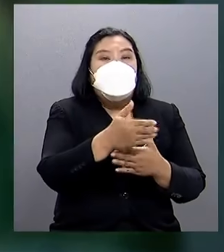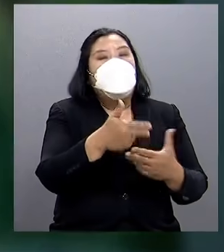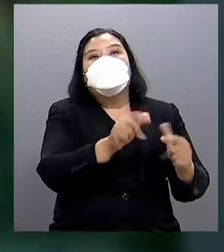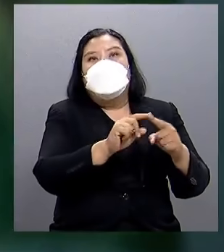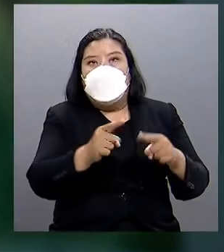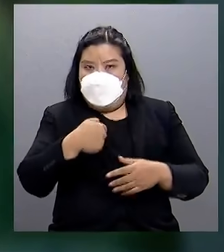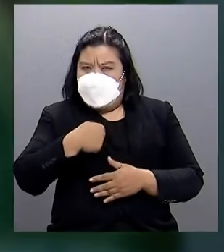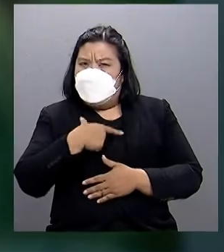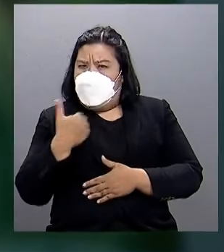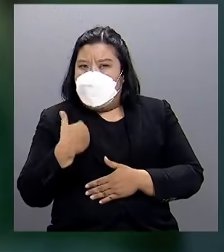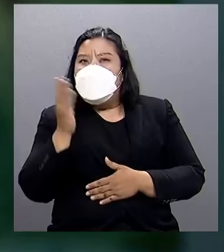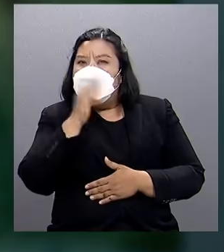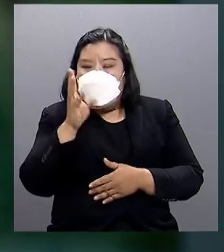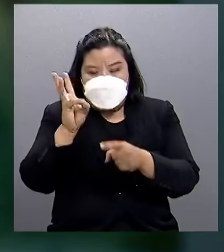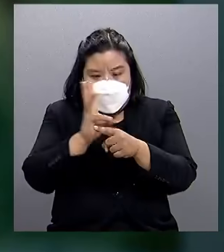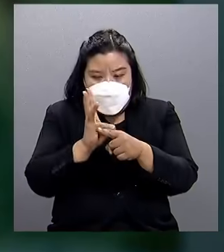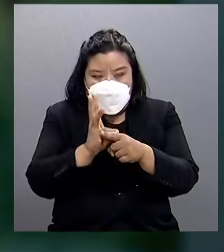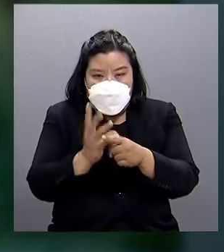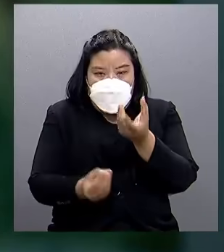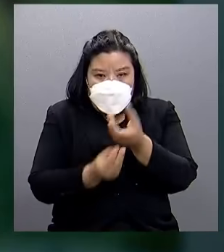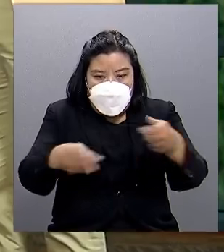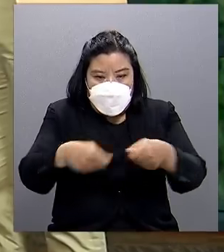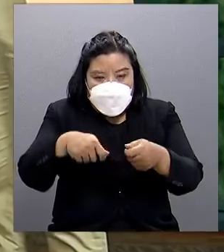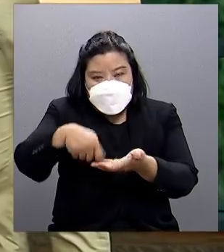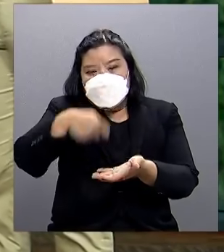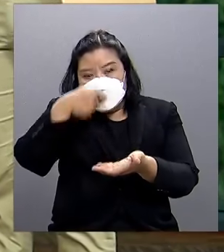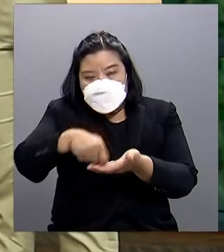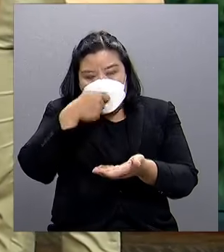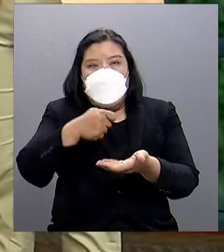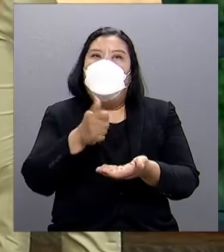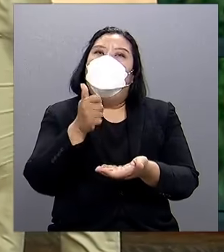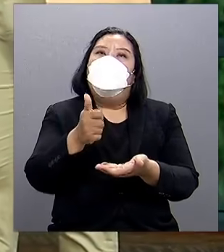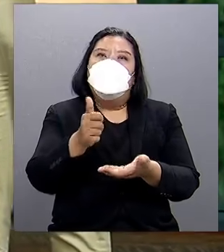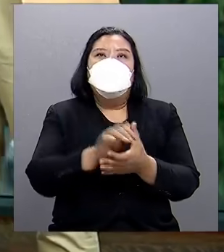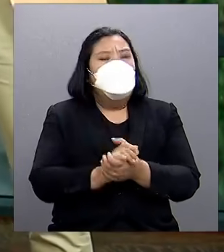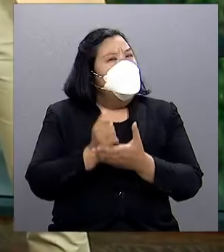ยิ่งอะไรที่เป็นแบบพริกไทยดำที่ผัดกับพริกไทยดำนะคะ เผาผลาญได้ดีมาก